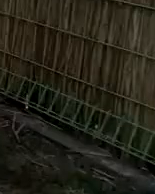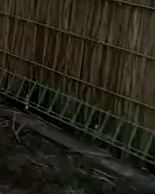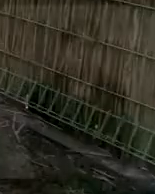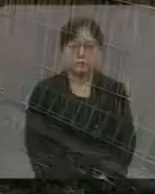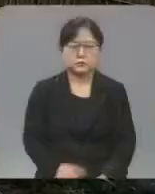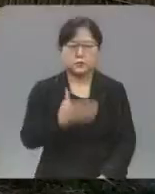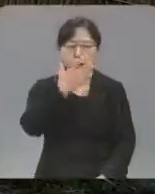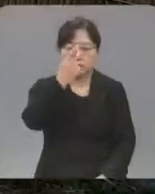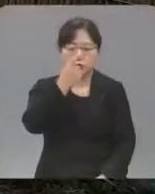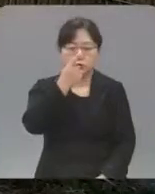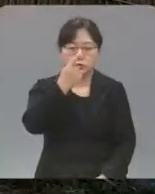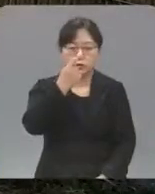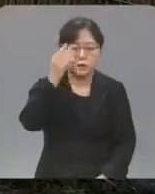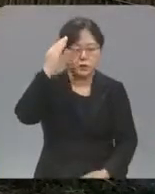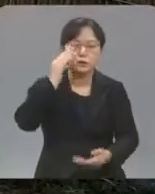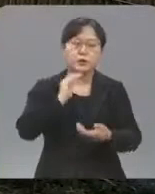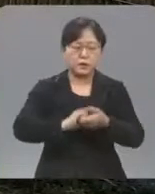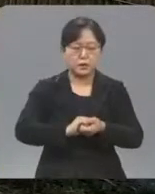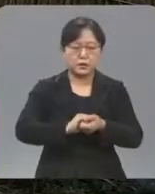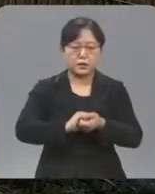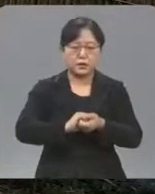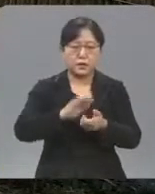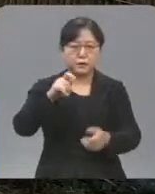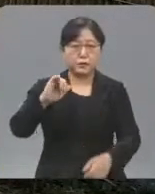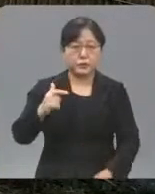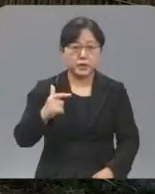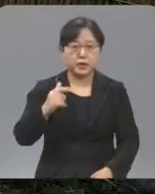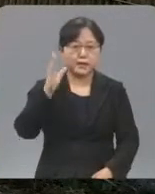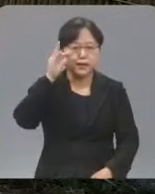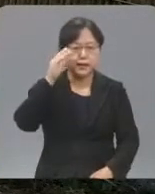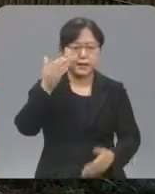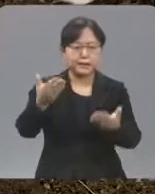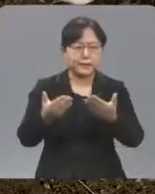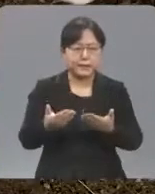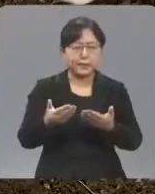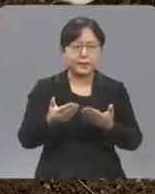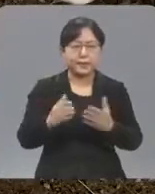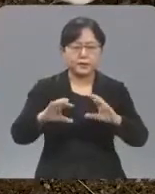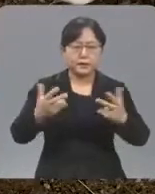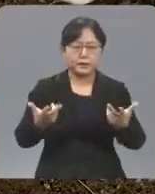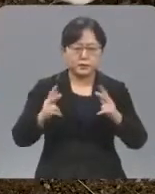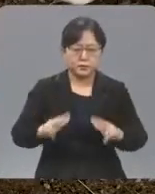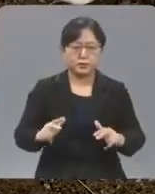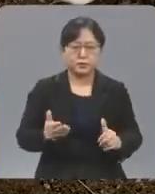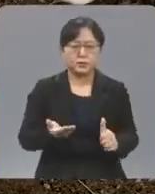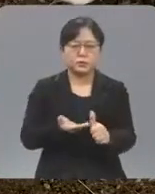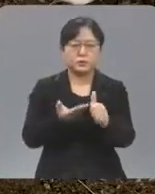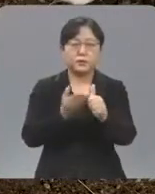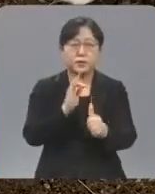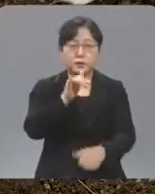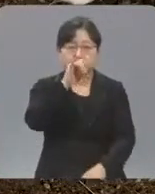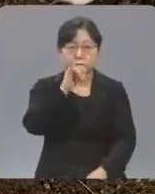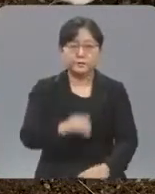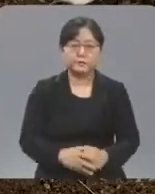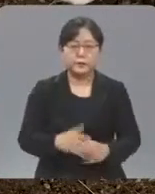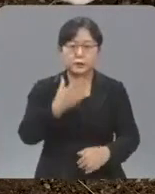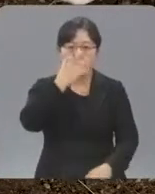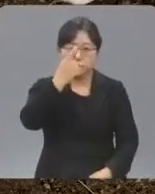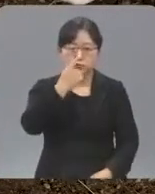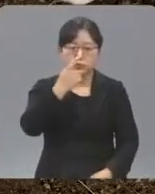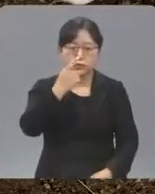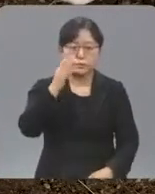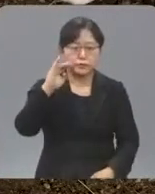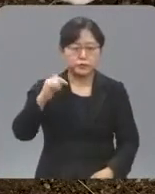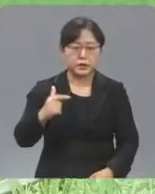순천시가 청와대로부터 풍 단계 1 싹을 분양받아 순천만 국가적 원에서 키운다 고 밝혔습니다 순천에 온